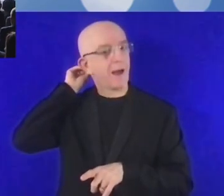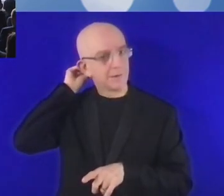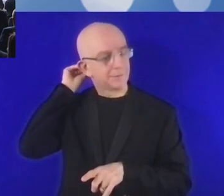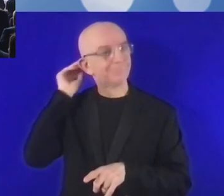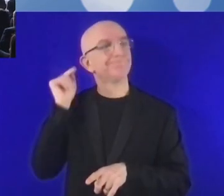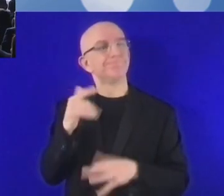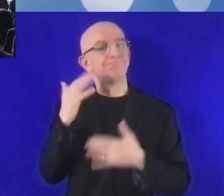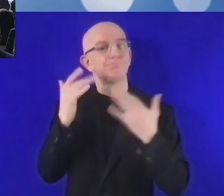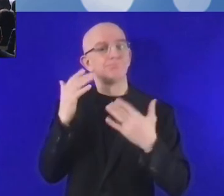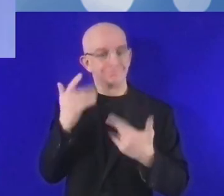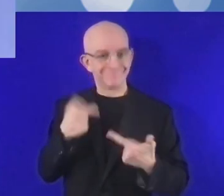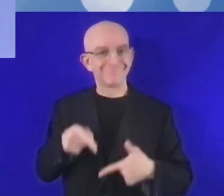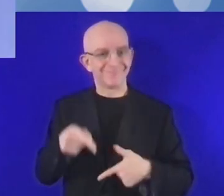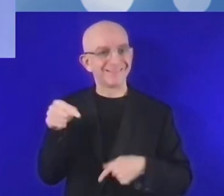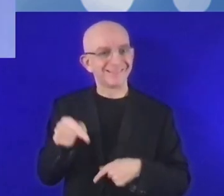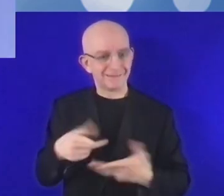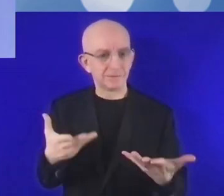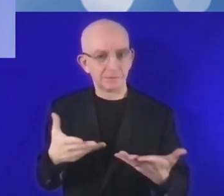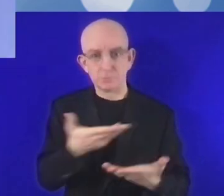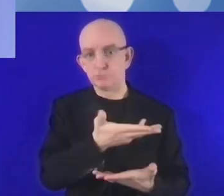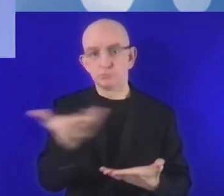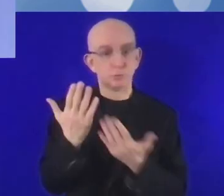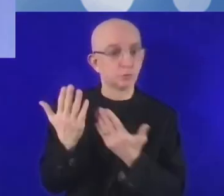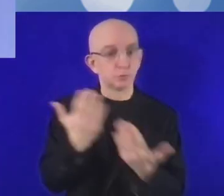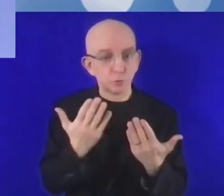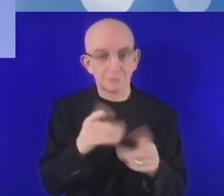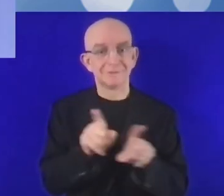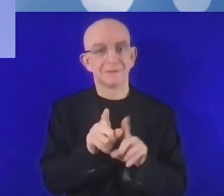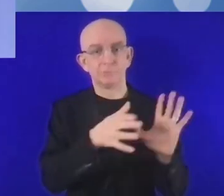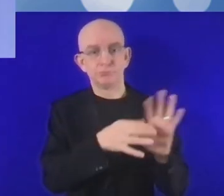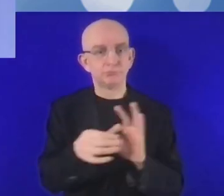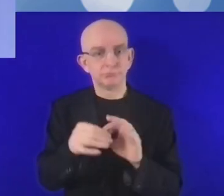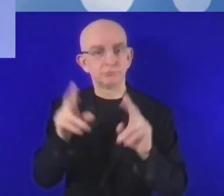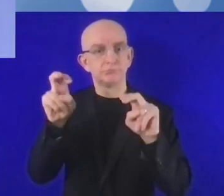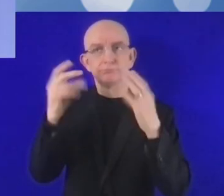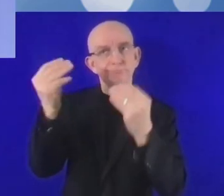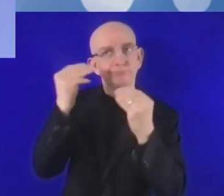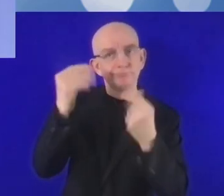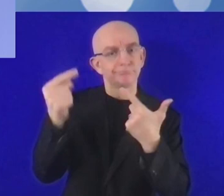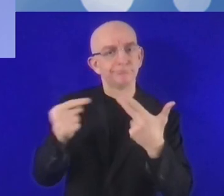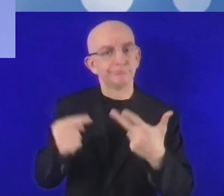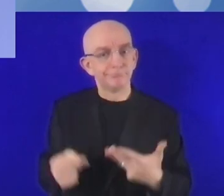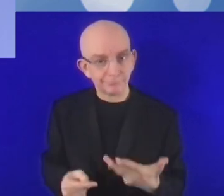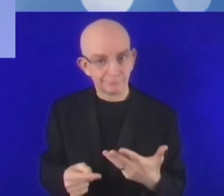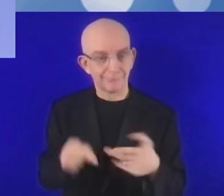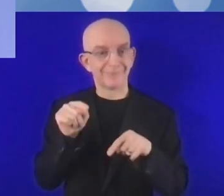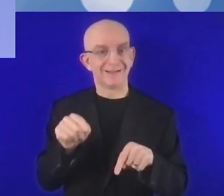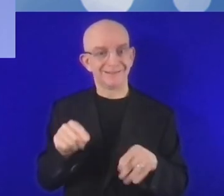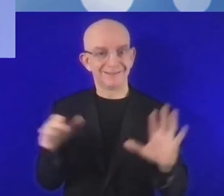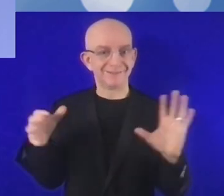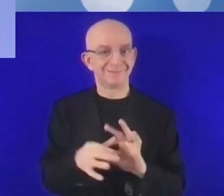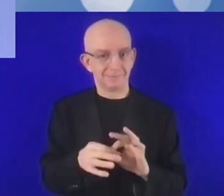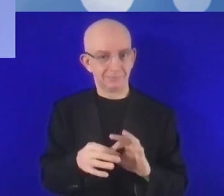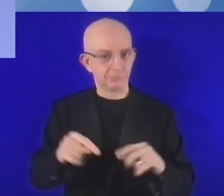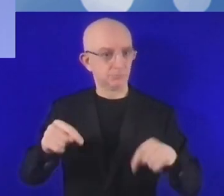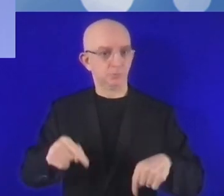в сфере финансов, инженерии или математики. Это добавленная стоимость, и по-моему, предметы из